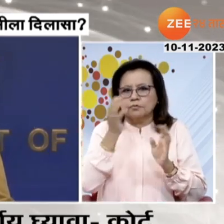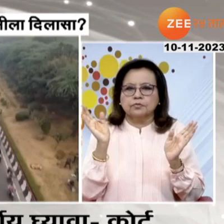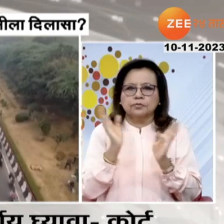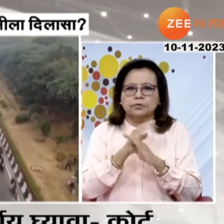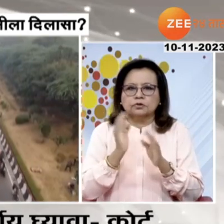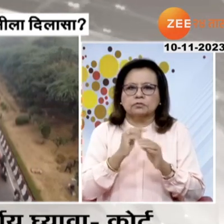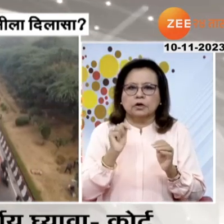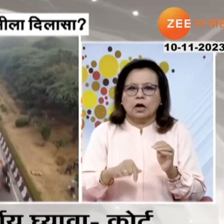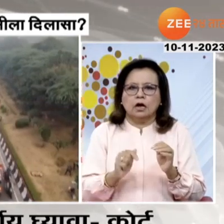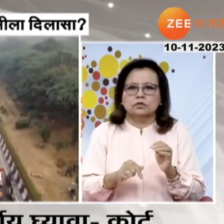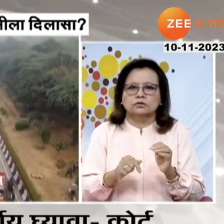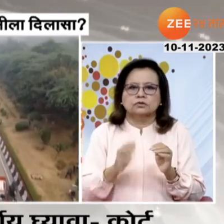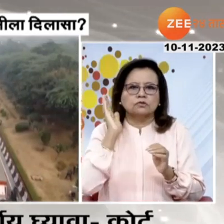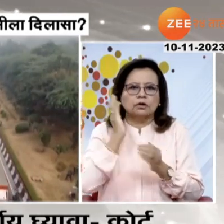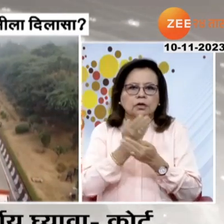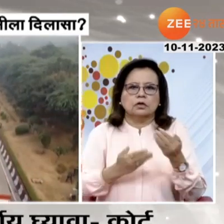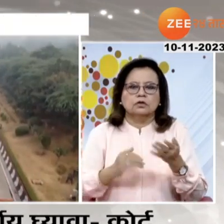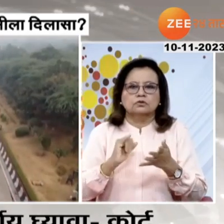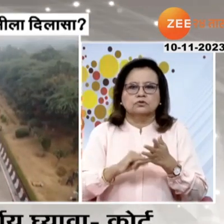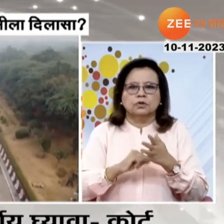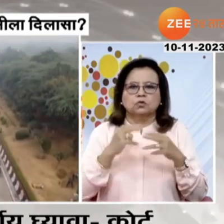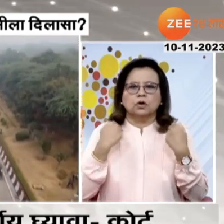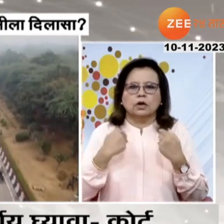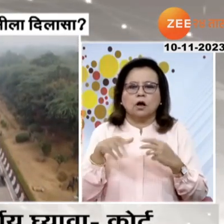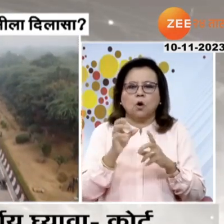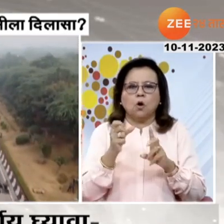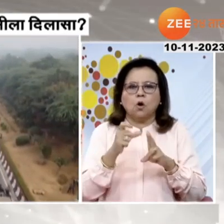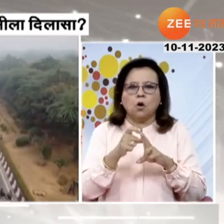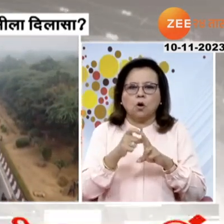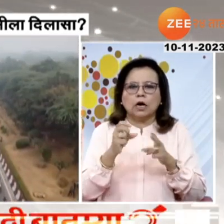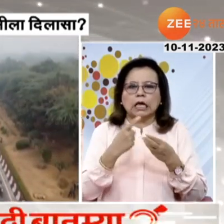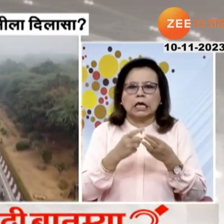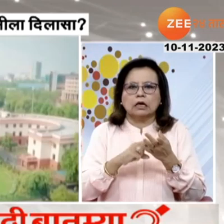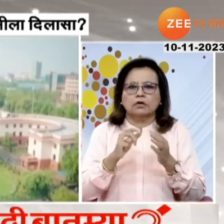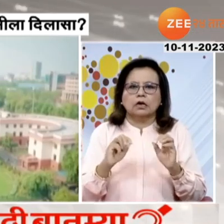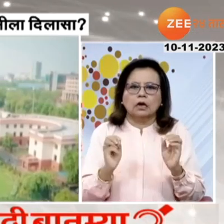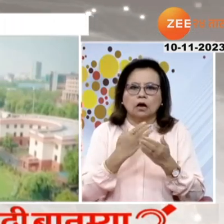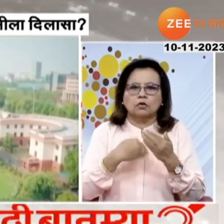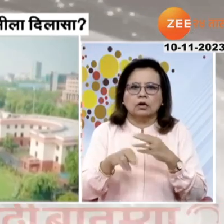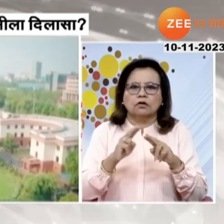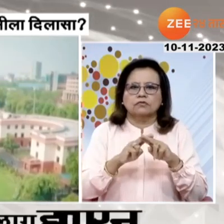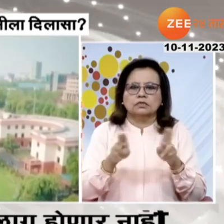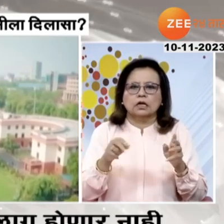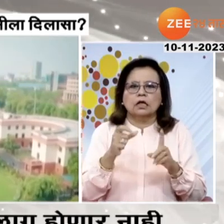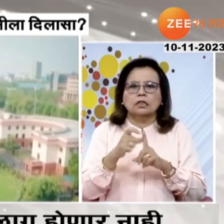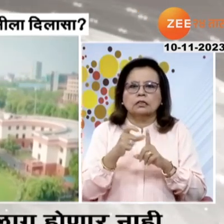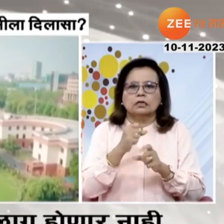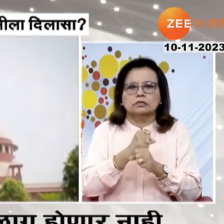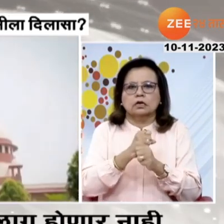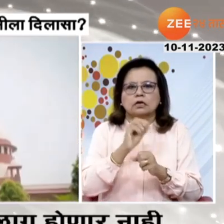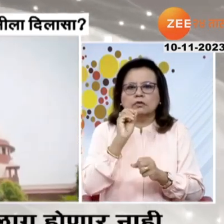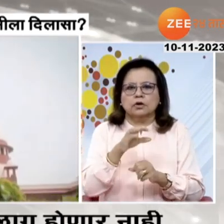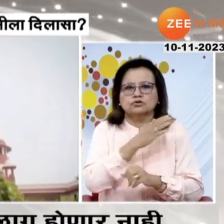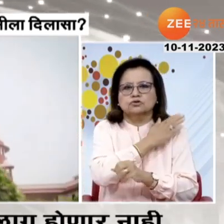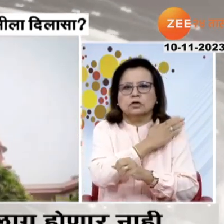घेतला प्रदूषणाचा आज जी सुनावणी झाली त्यानंतर सुप्रीम कोर्टनी सम विषम नियमा बाबत चा निर्णय हा दिल्ली